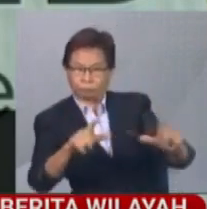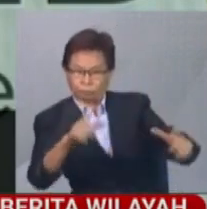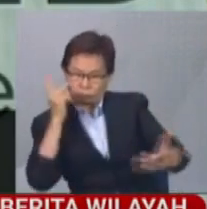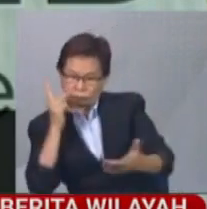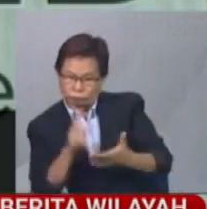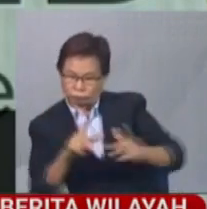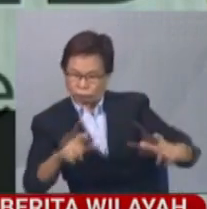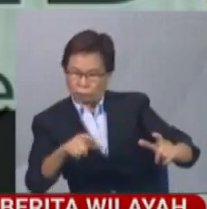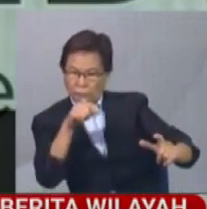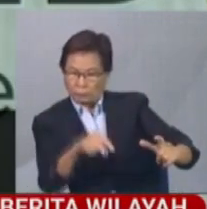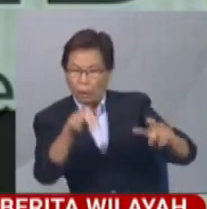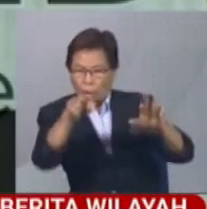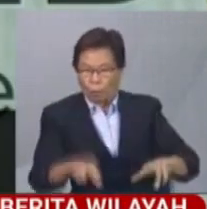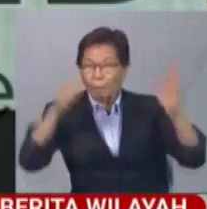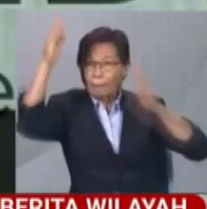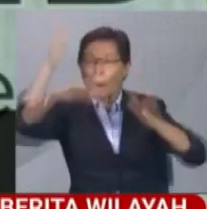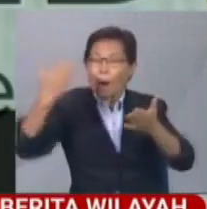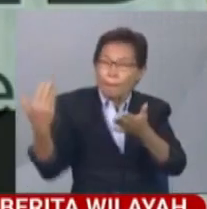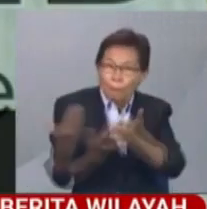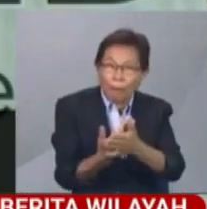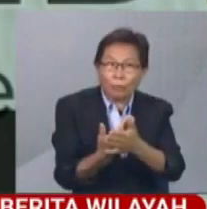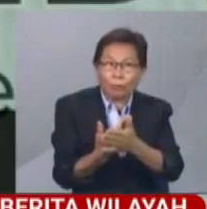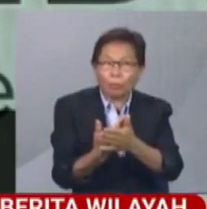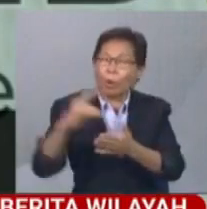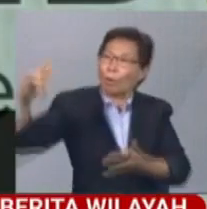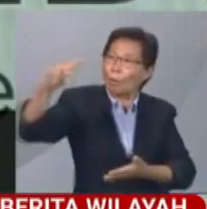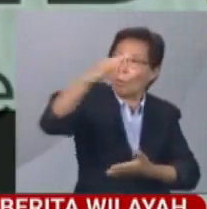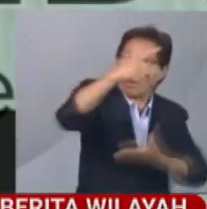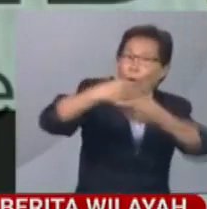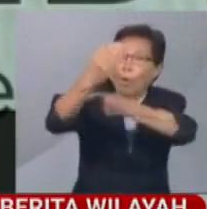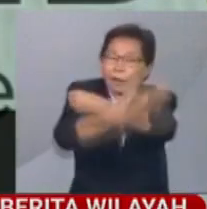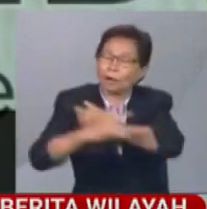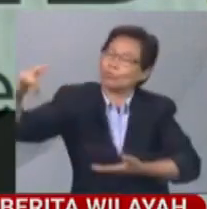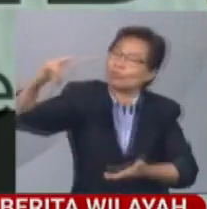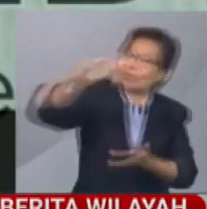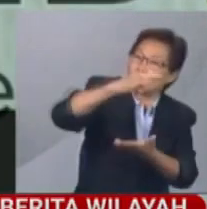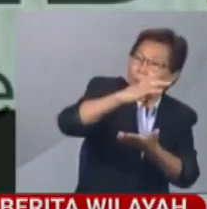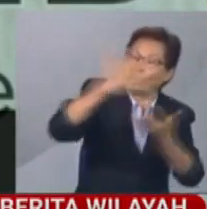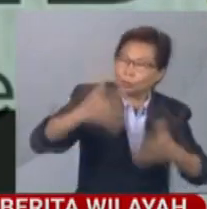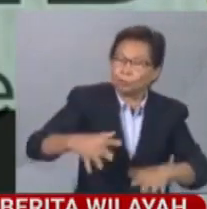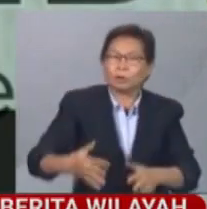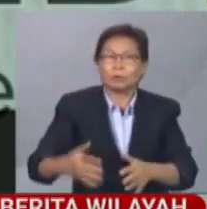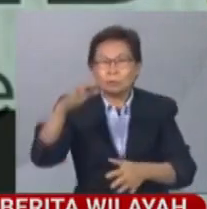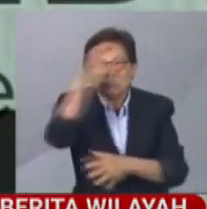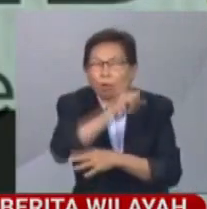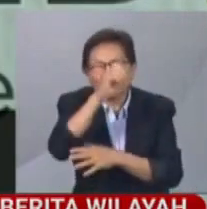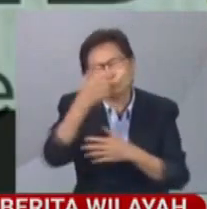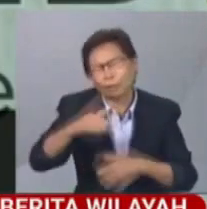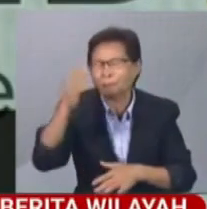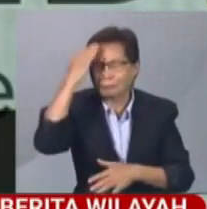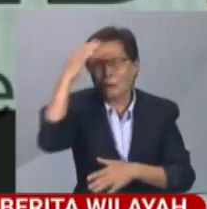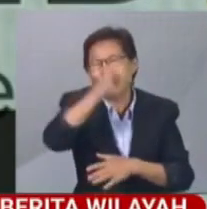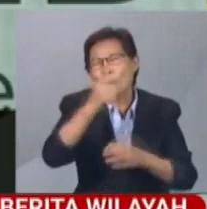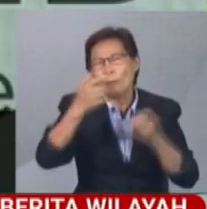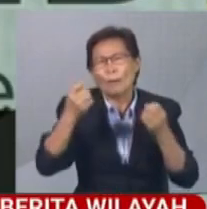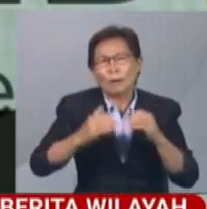yang melibatkan rakyat Malaysia yang baru pulang daripada luar negara. Perkara ini telah dijangka memandangkan lebih